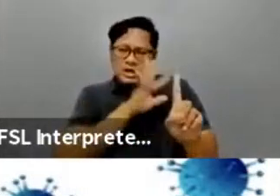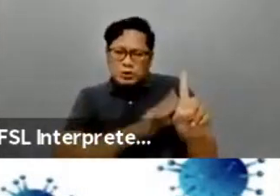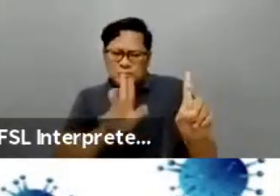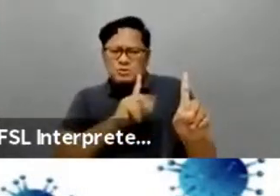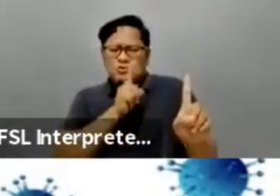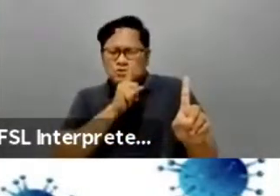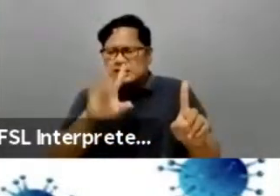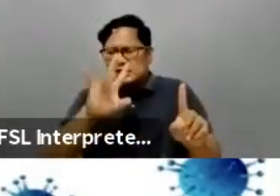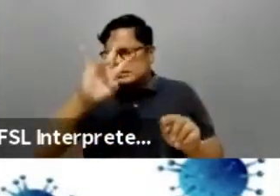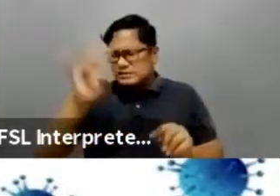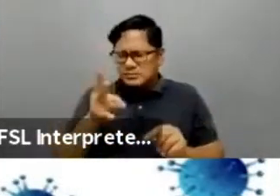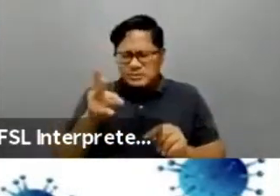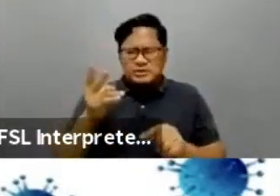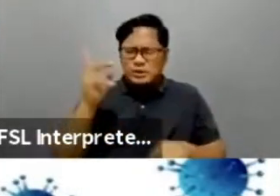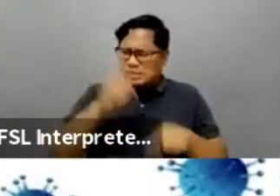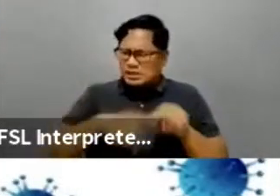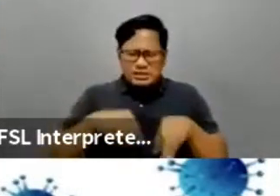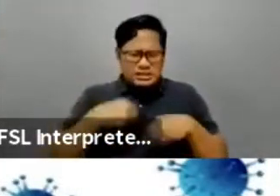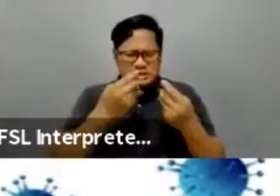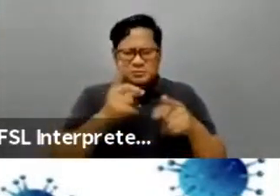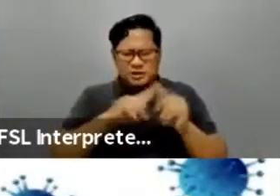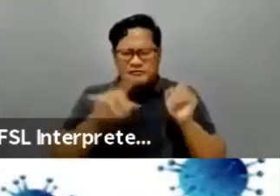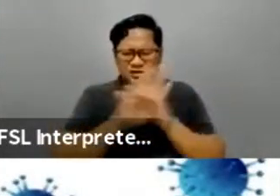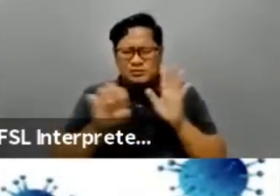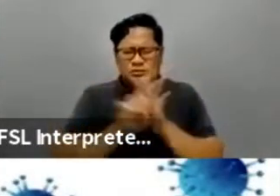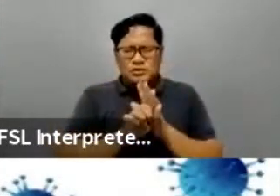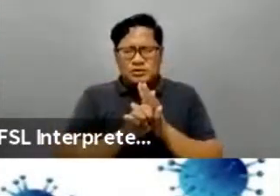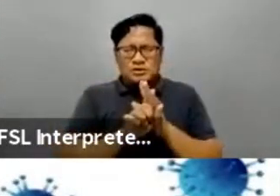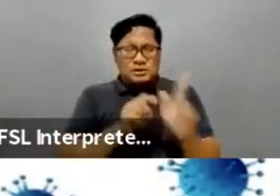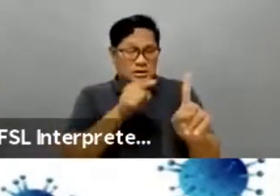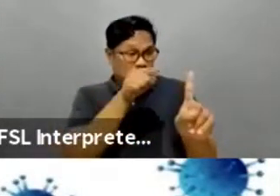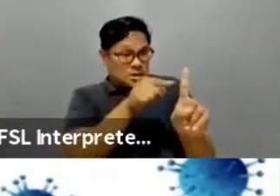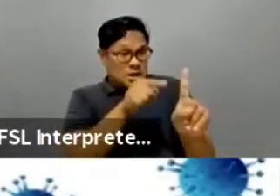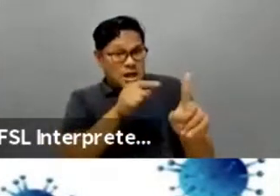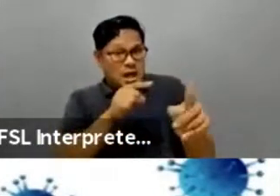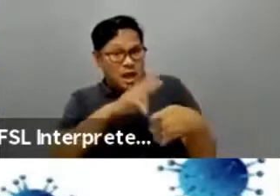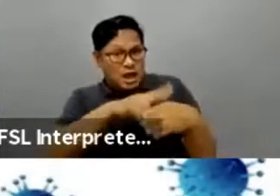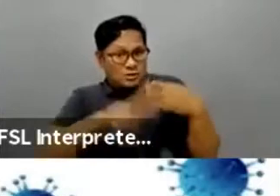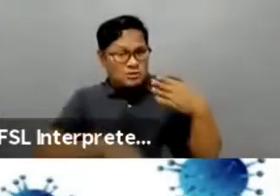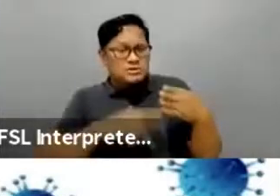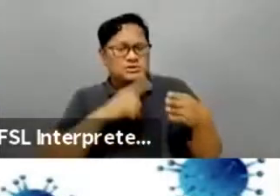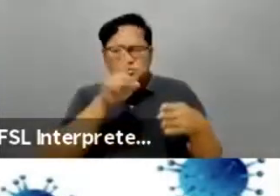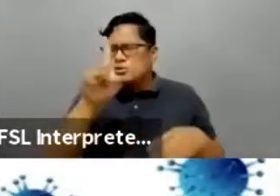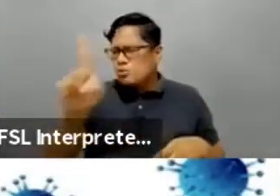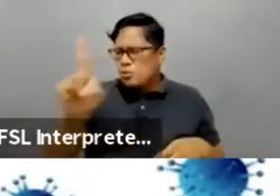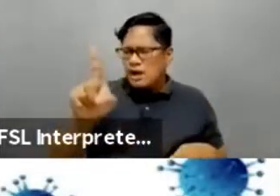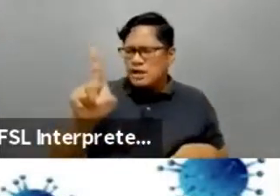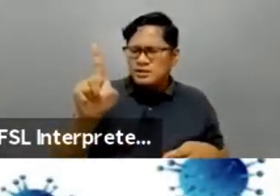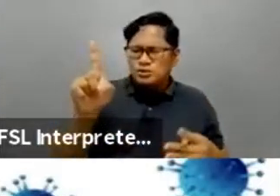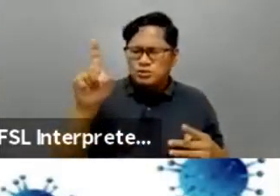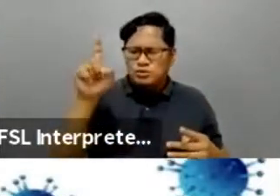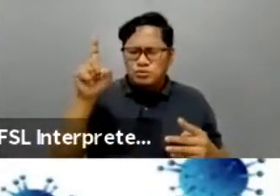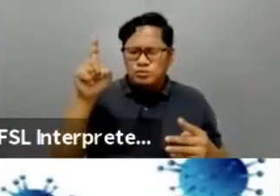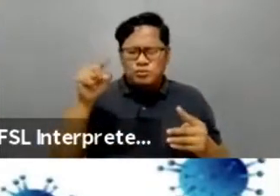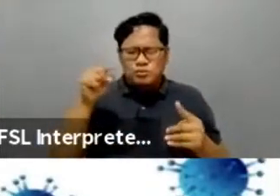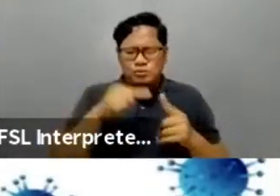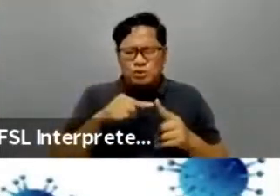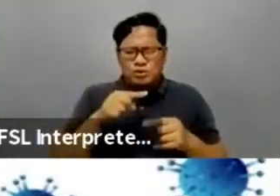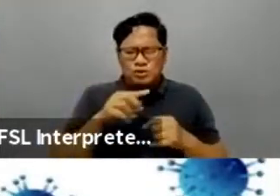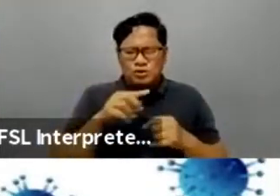37 per case. Pero ang actual output natin ay 1 hanggang 6